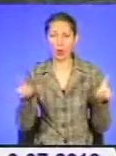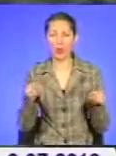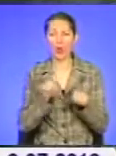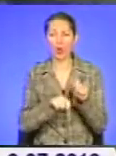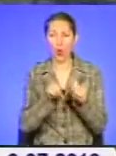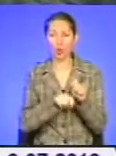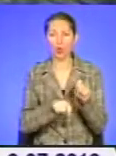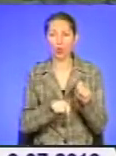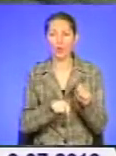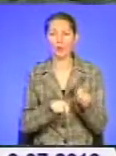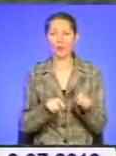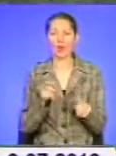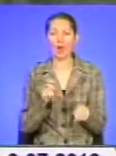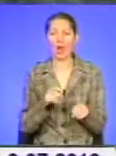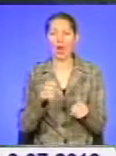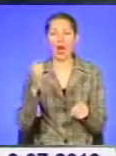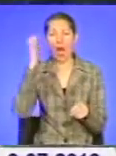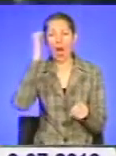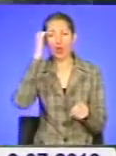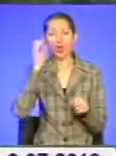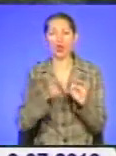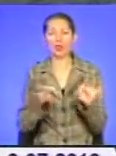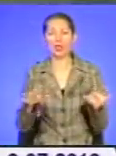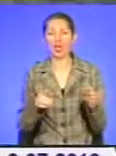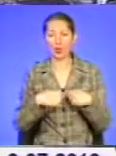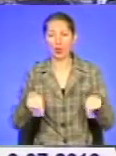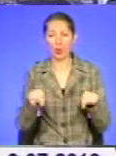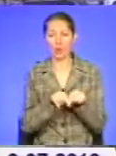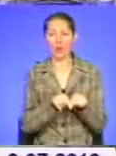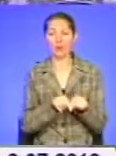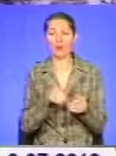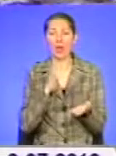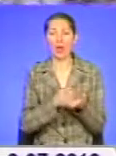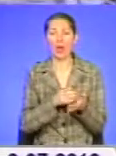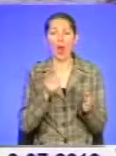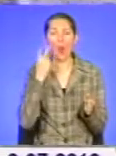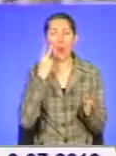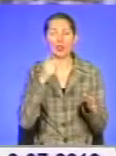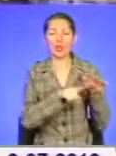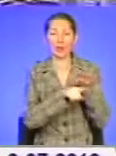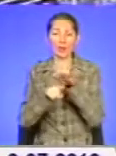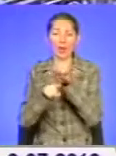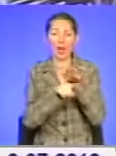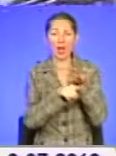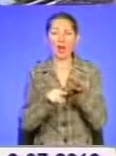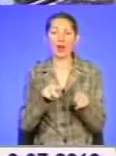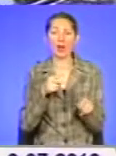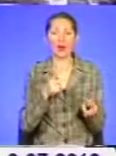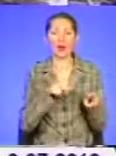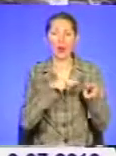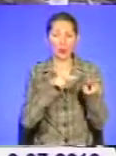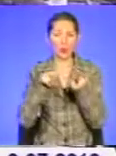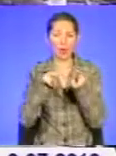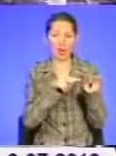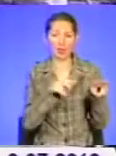тут цілодобово моніторять ситуацію. Патрулюють території гелікоптером, ведеться спостереження на 10 протипожежних вежах. Крім того,